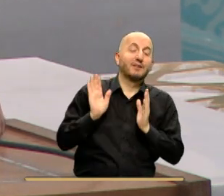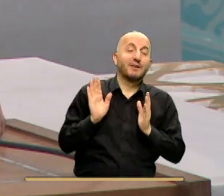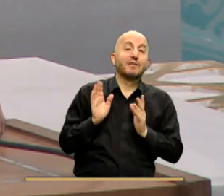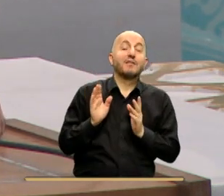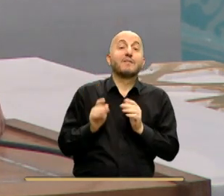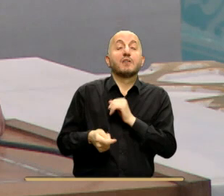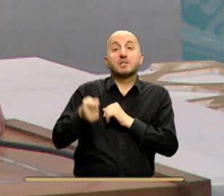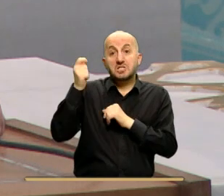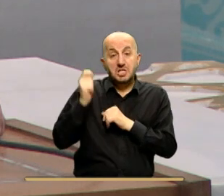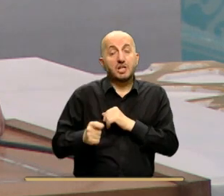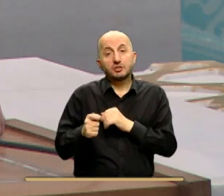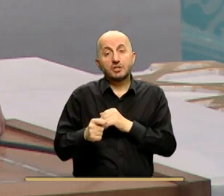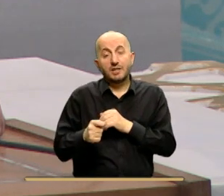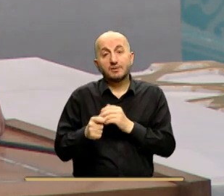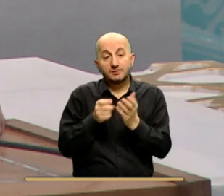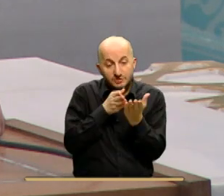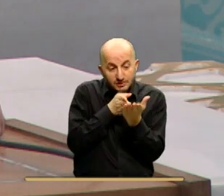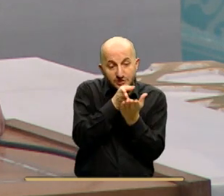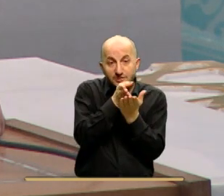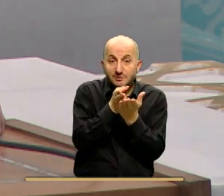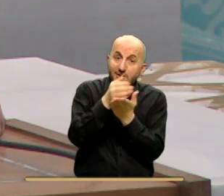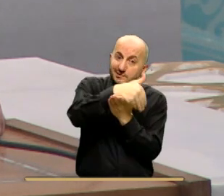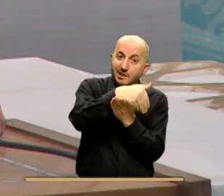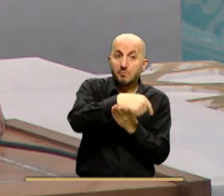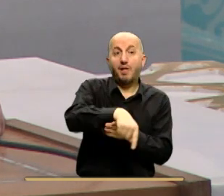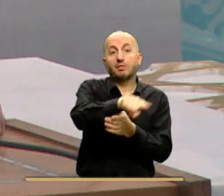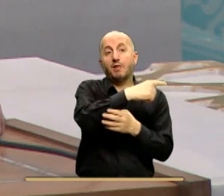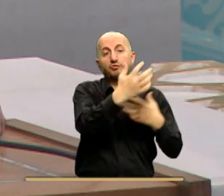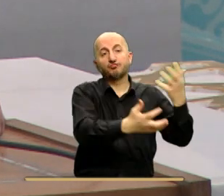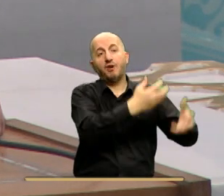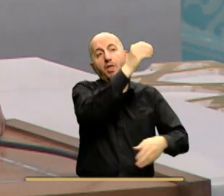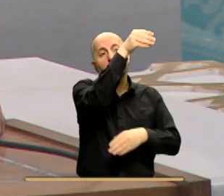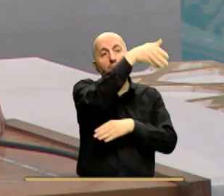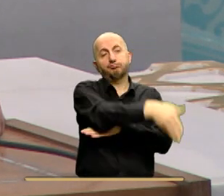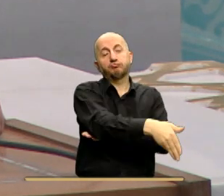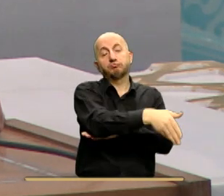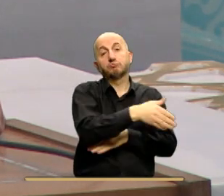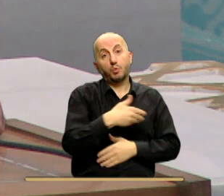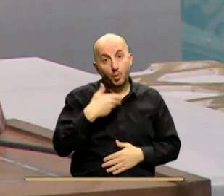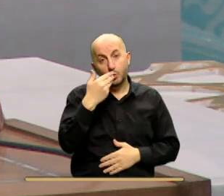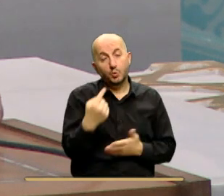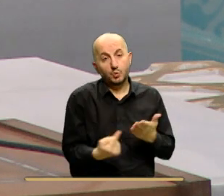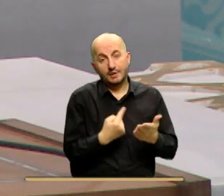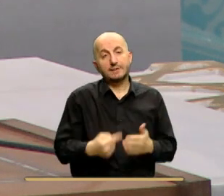Ve hakikat çizgisine sapanlar, işte onlar cehennemliklerdir, buyuruyor.